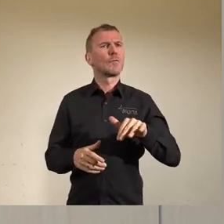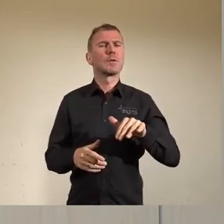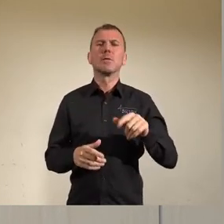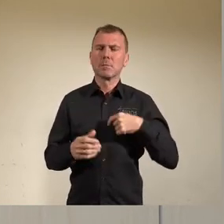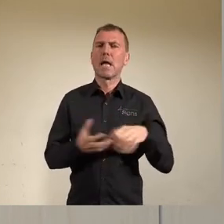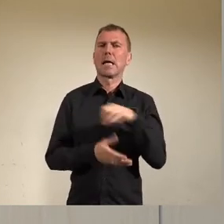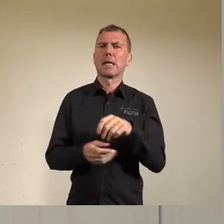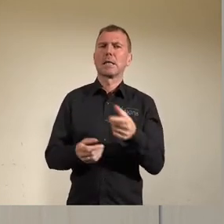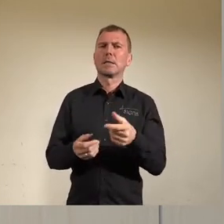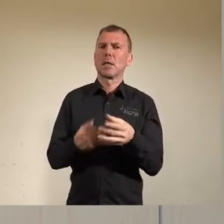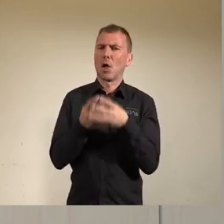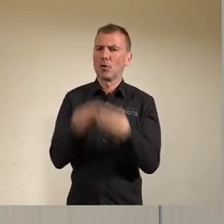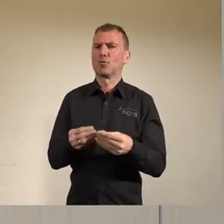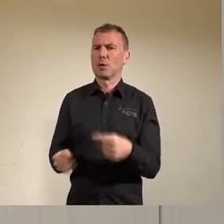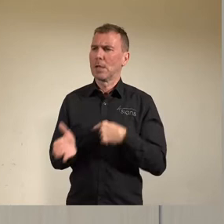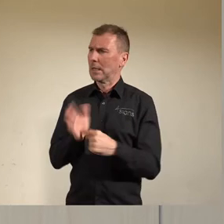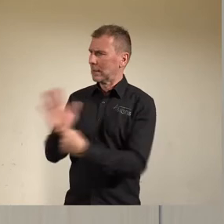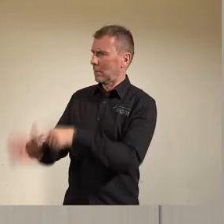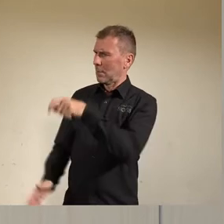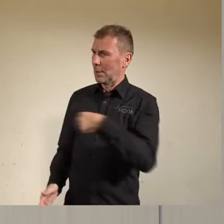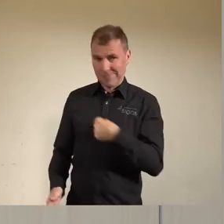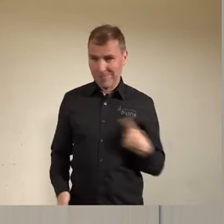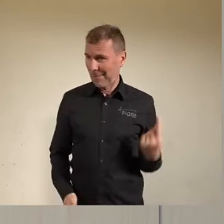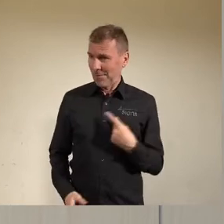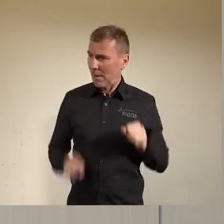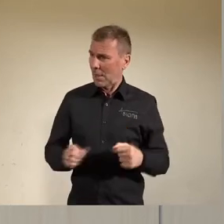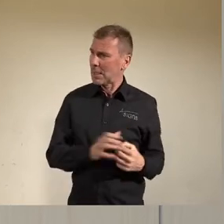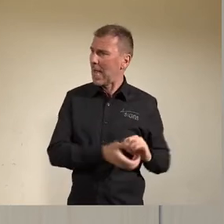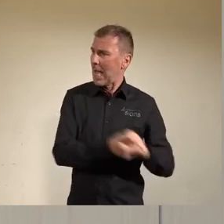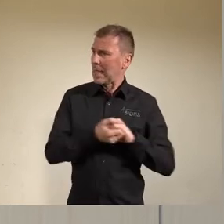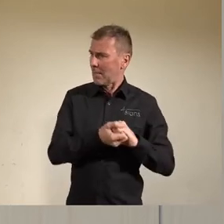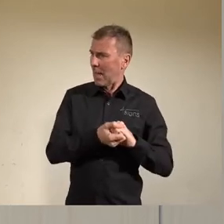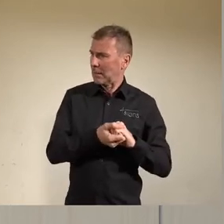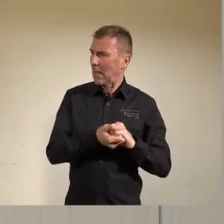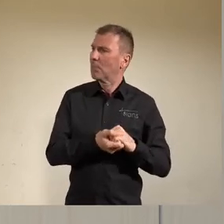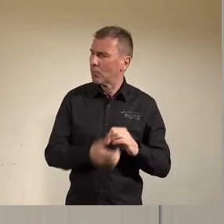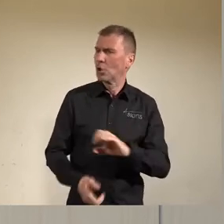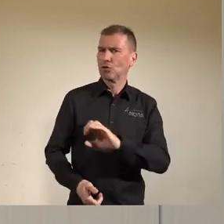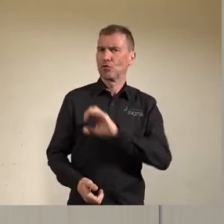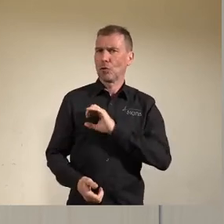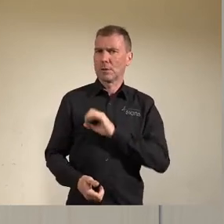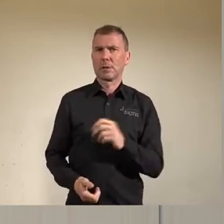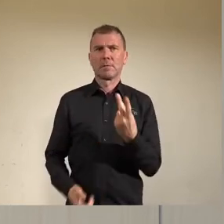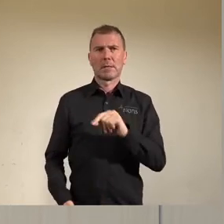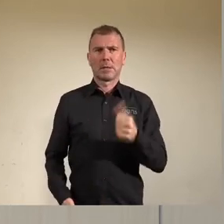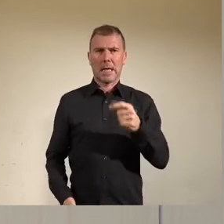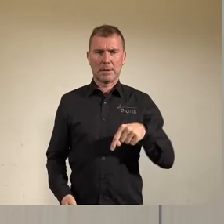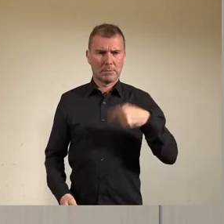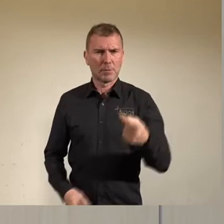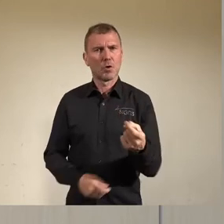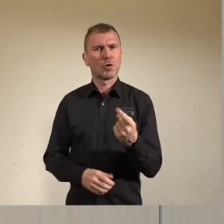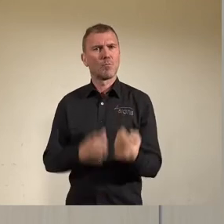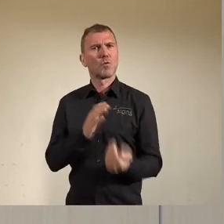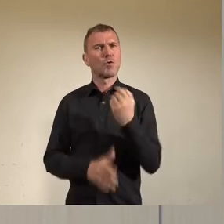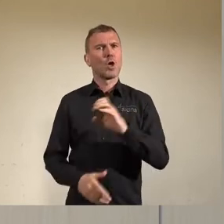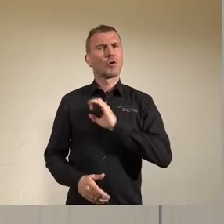Und zeigen wir den Menschen in unserer Stadt heute gemeinsam, welche Chancen und Hoffnungen im Jahr 2021 für